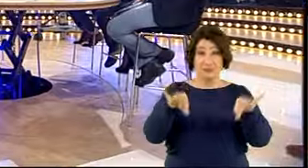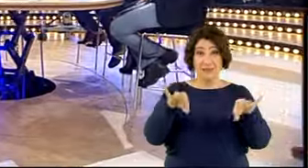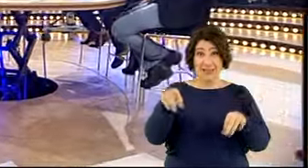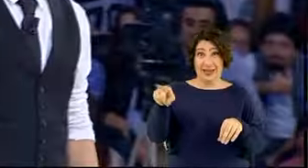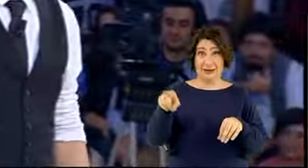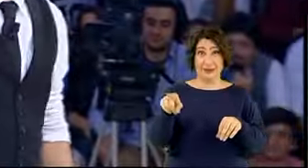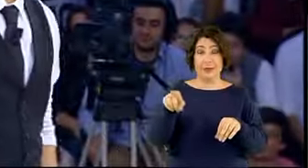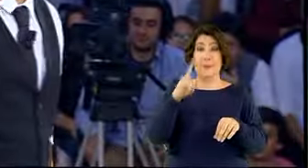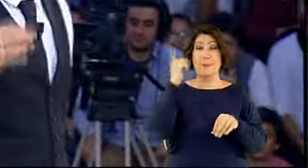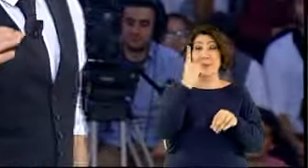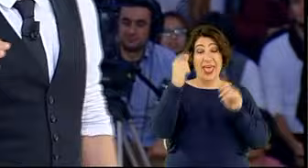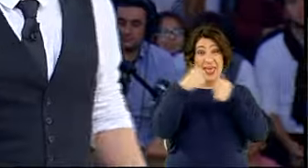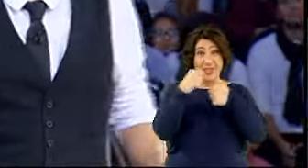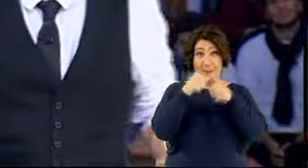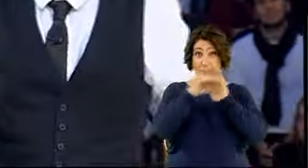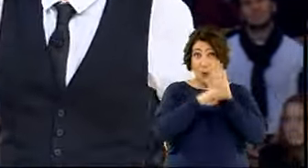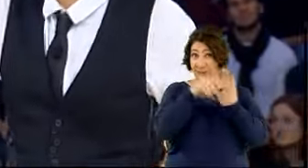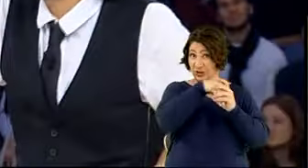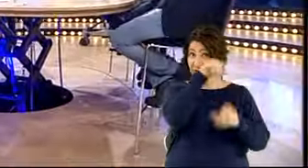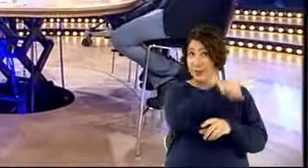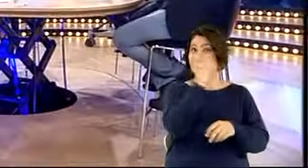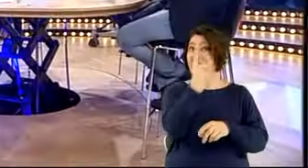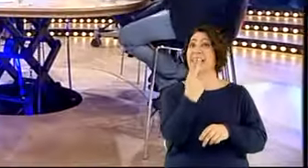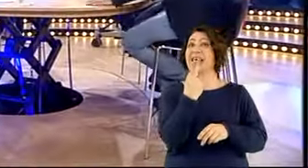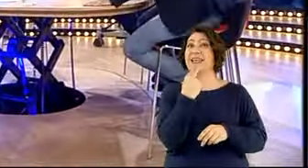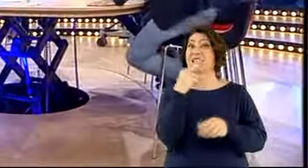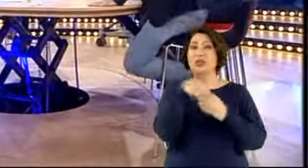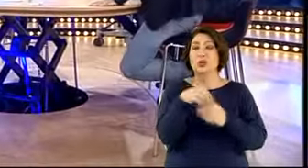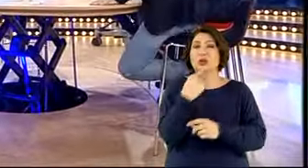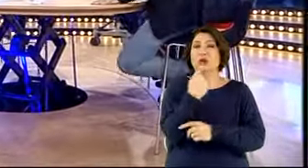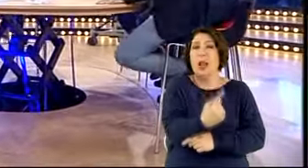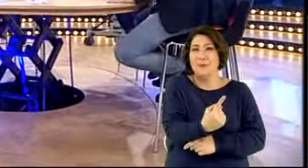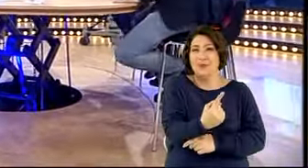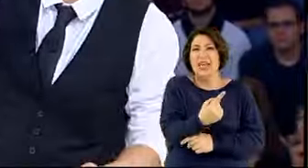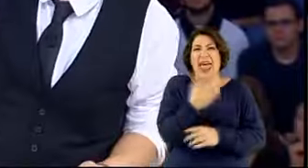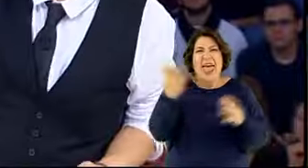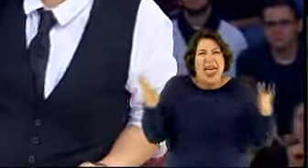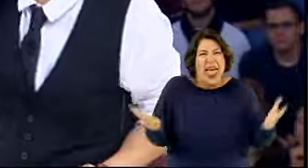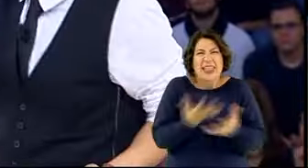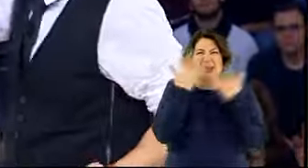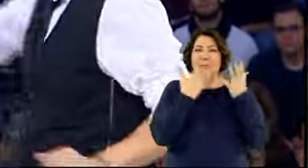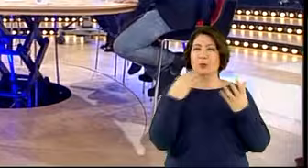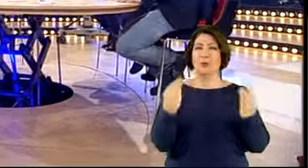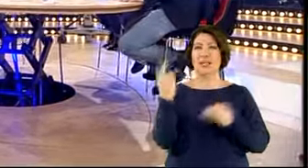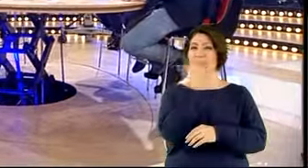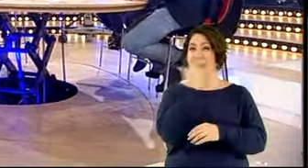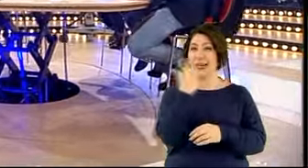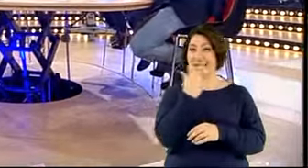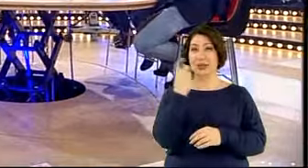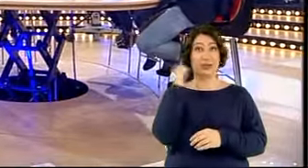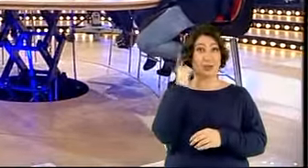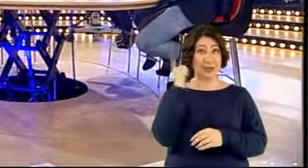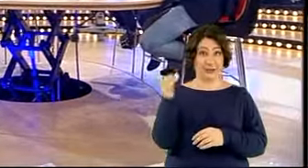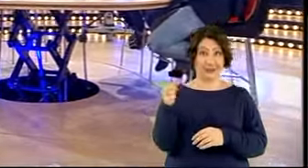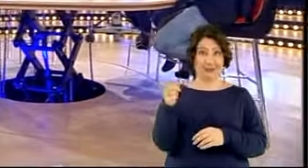Şimdi de bir evlenme programında bir kadın için söylenmiş en güzel şarkıyı